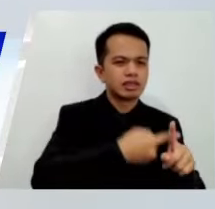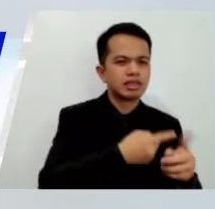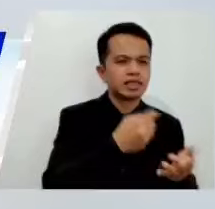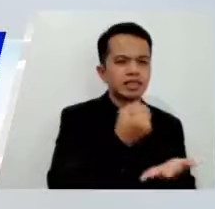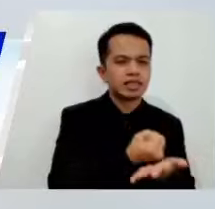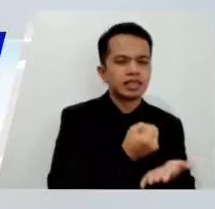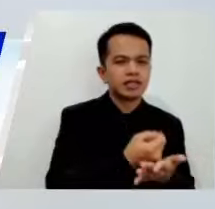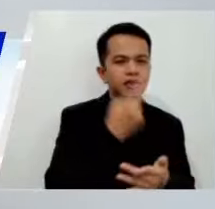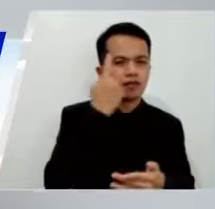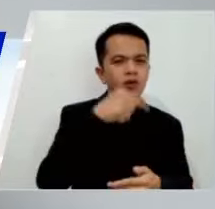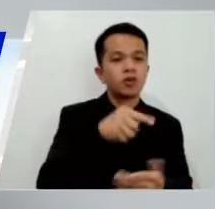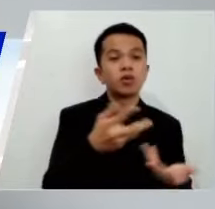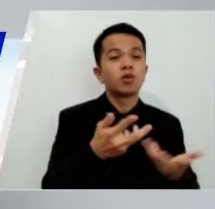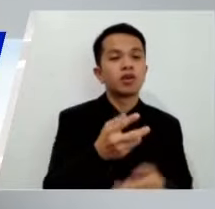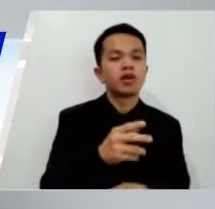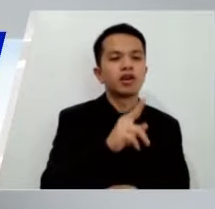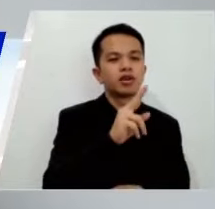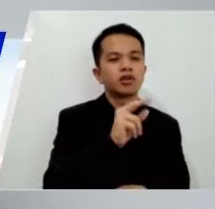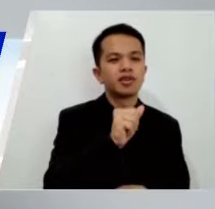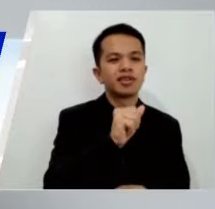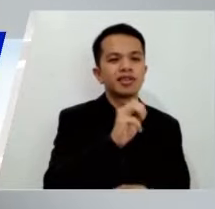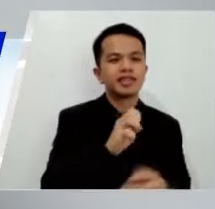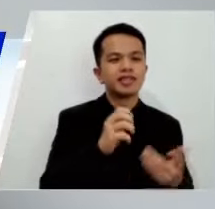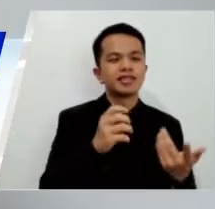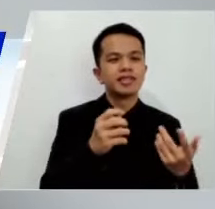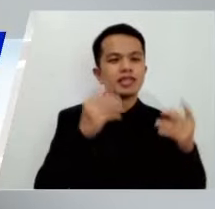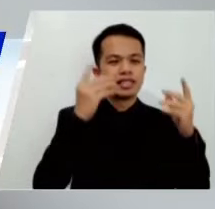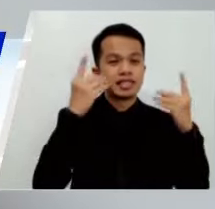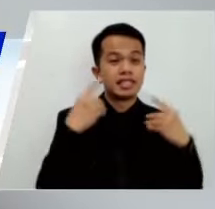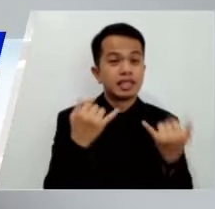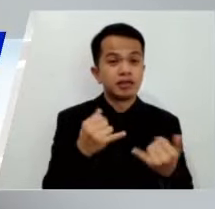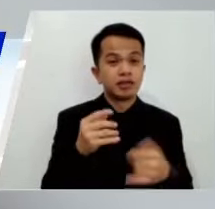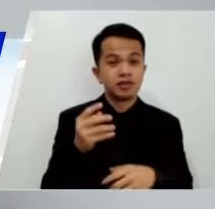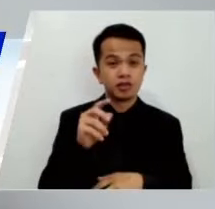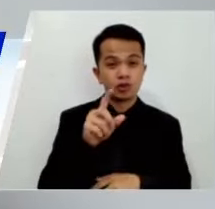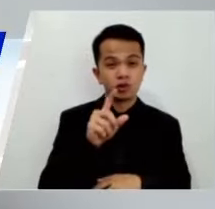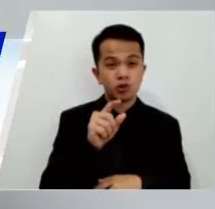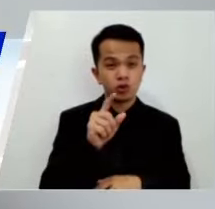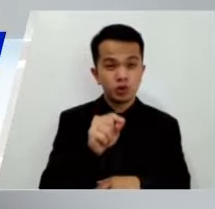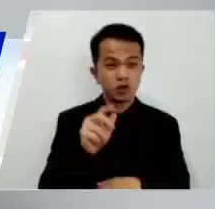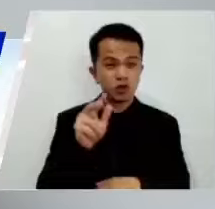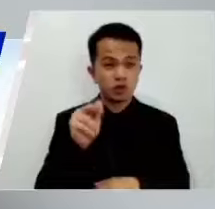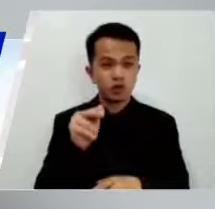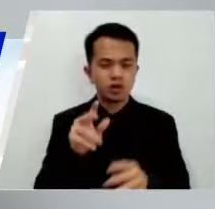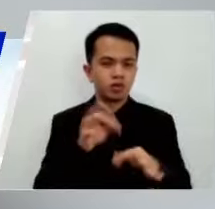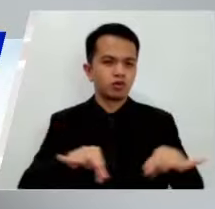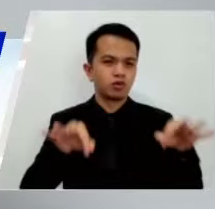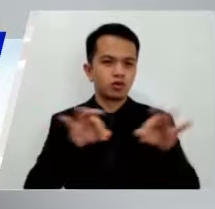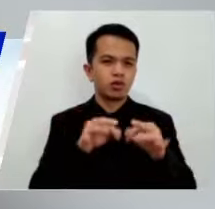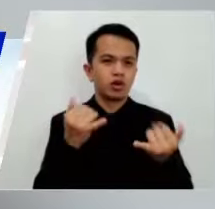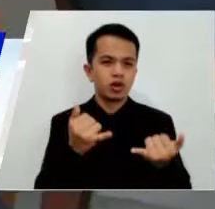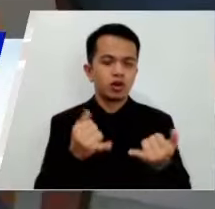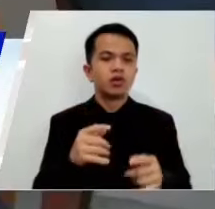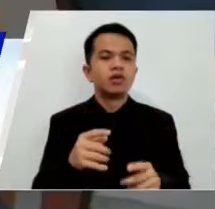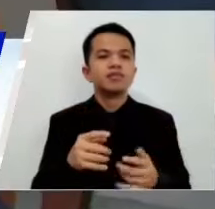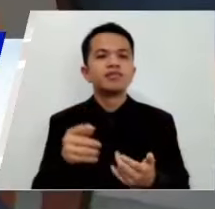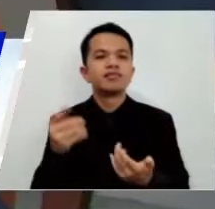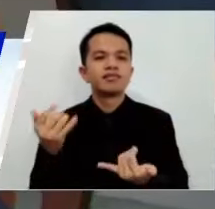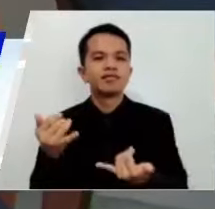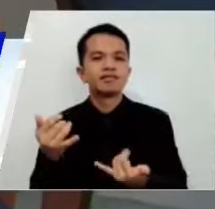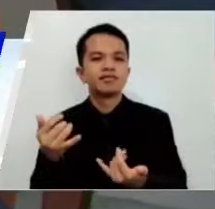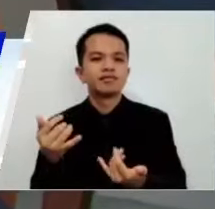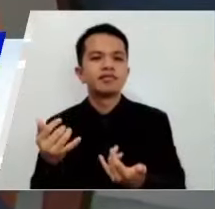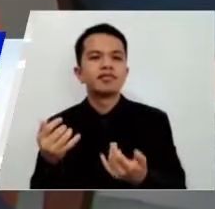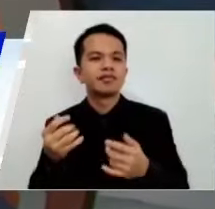Saudi Arabia. Malaking halaga noong 2013, lalo na kung naipot sa kalahating dekada. Pero